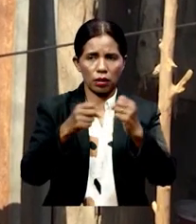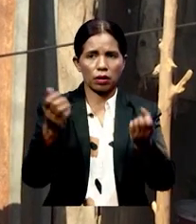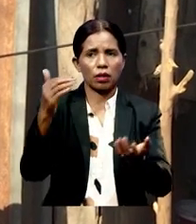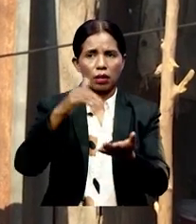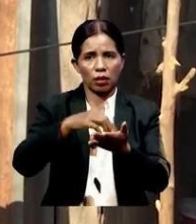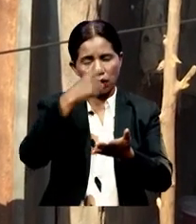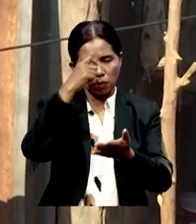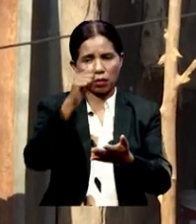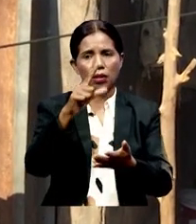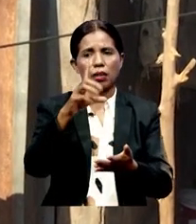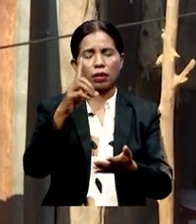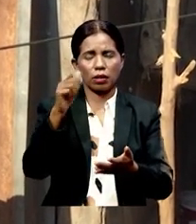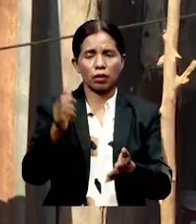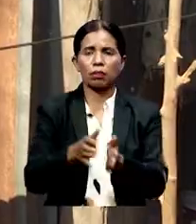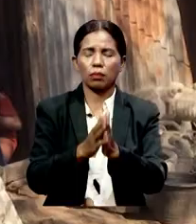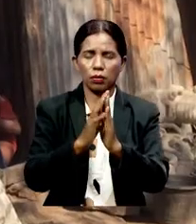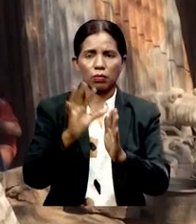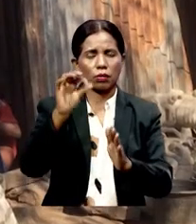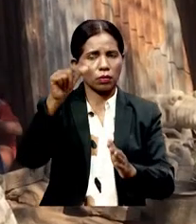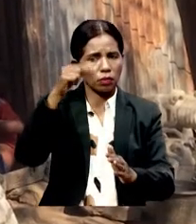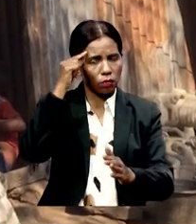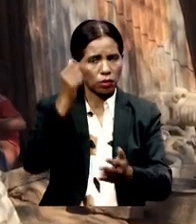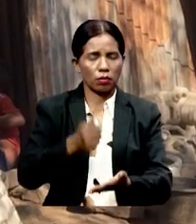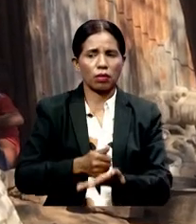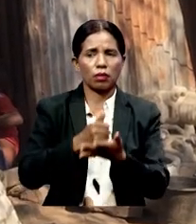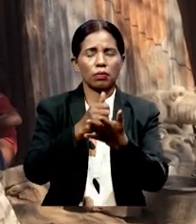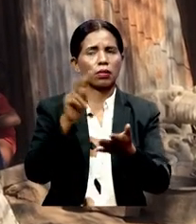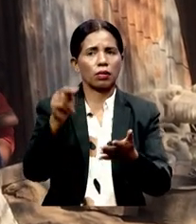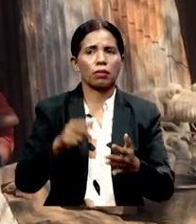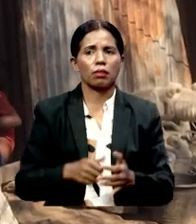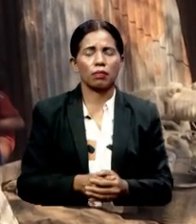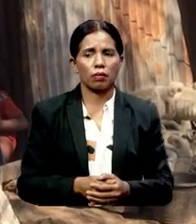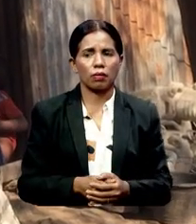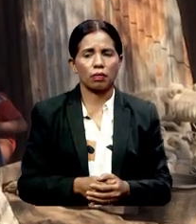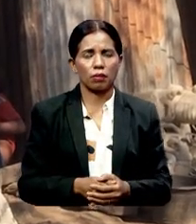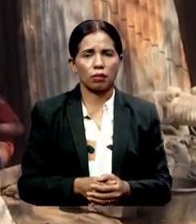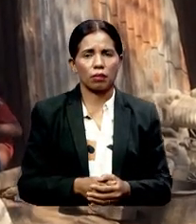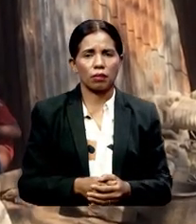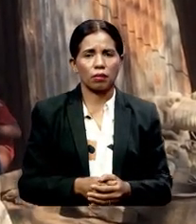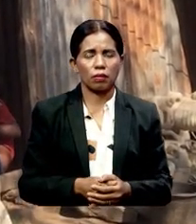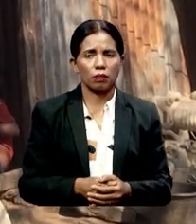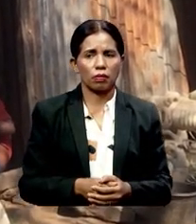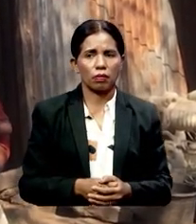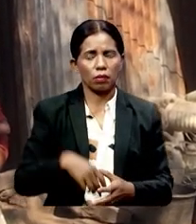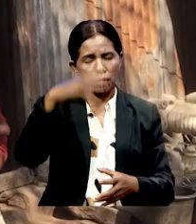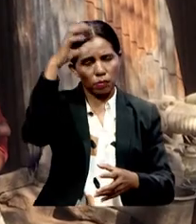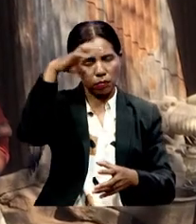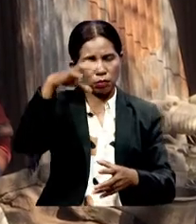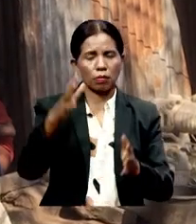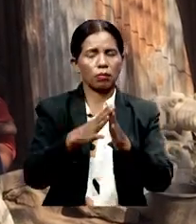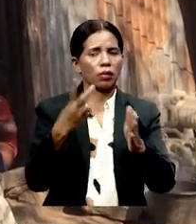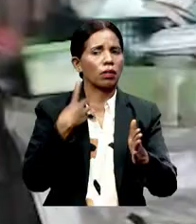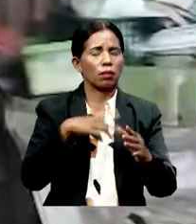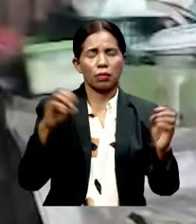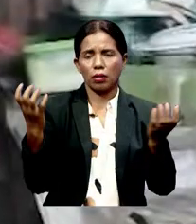tamane Alda Monteiro husu tulun banono governo konstitusional. Udam boto ne ladia ne ami, udam boto na ne ami late ino